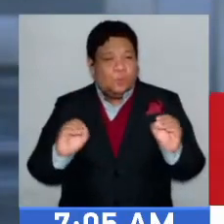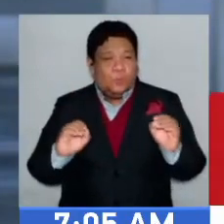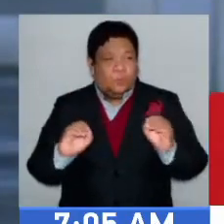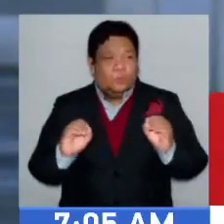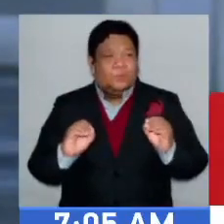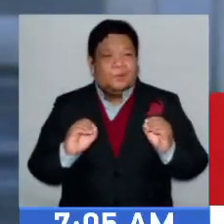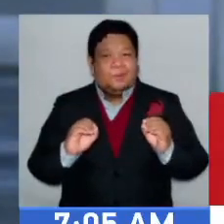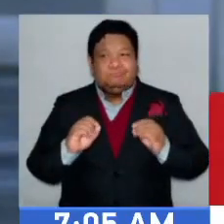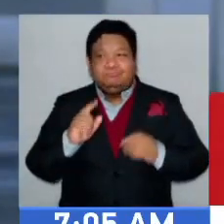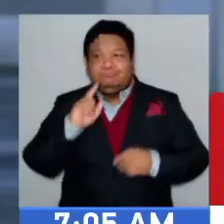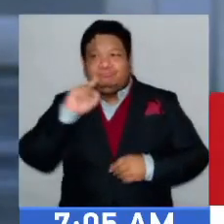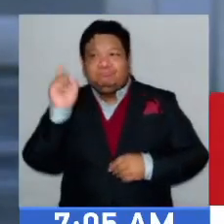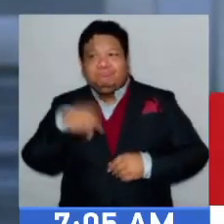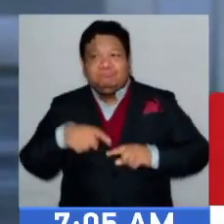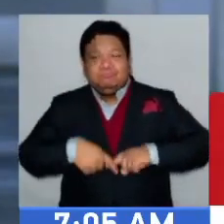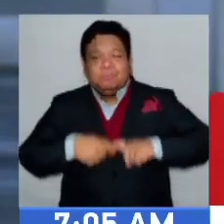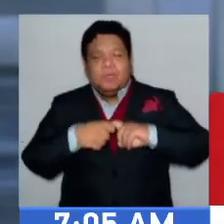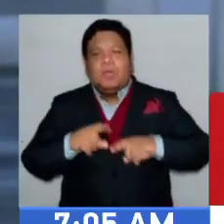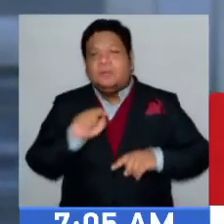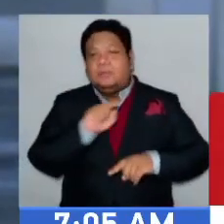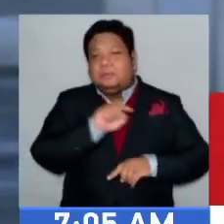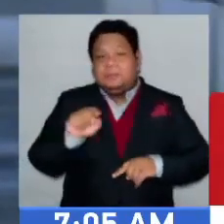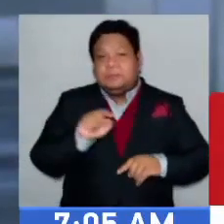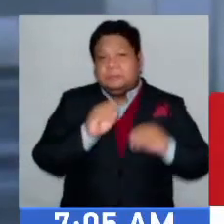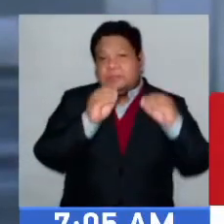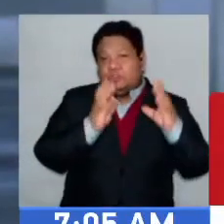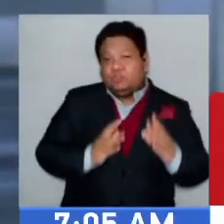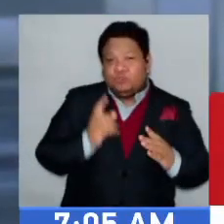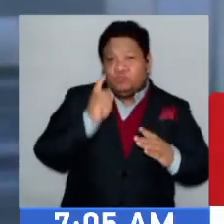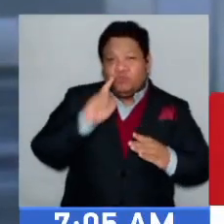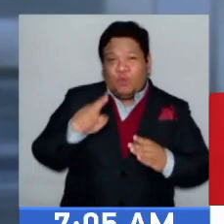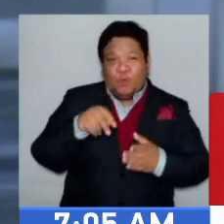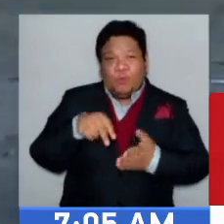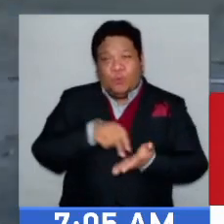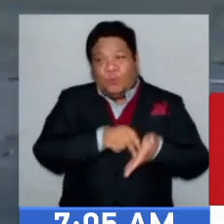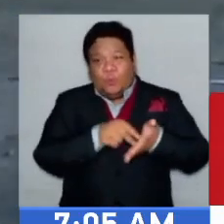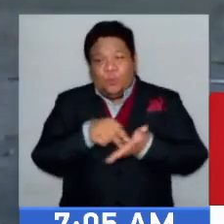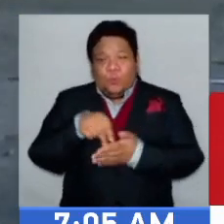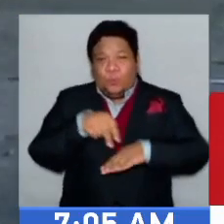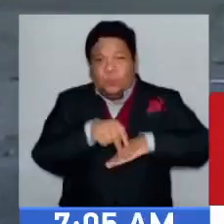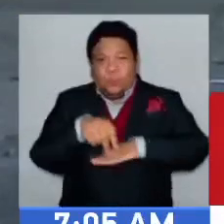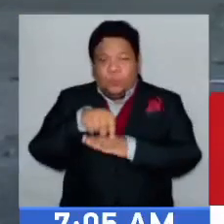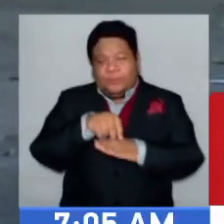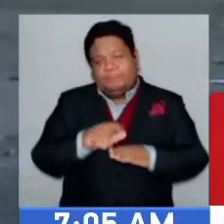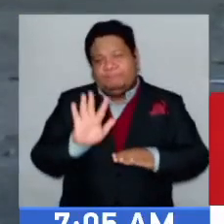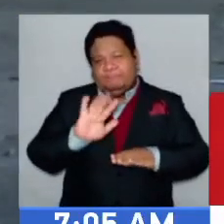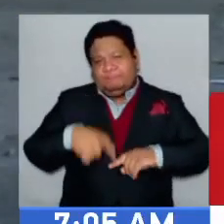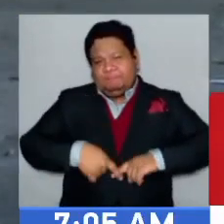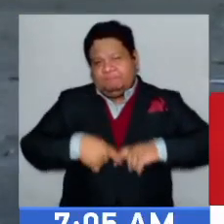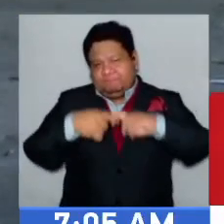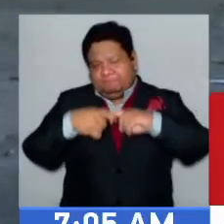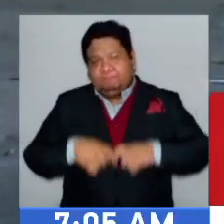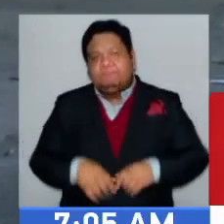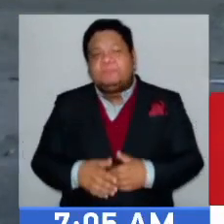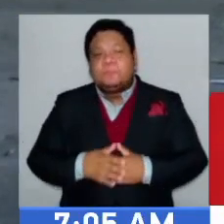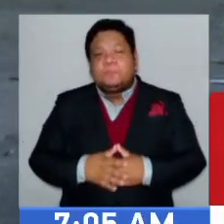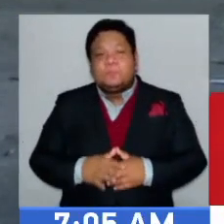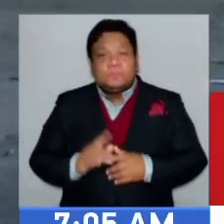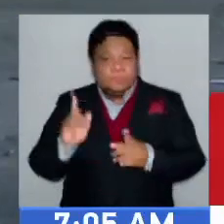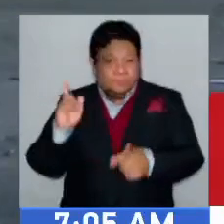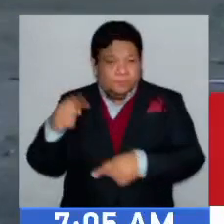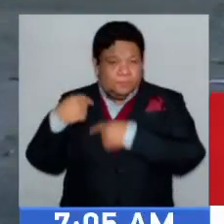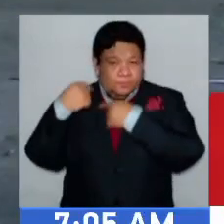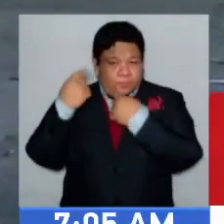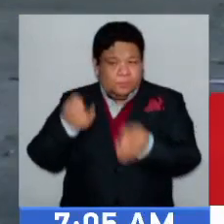iwas peligro. Yung iba ay nakita natin na nag-skimboarding lamang sa gilid nga ng dalampasigan. Mula kagabi ay napansin na natin na umaabot na sa